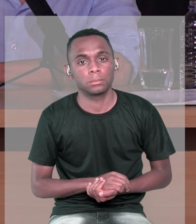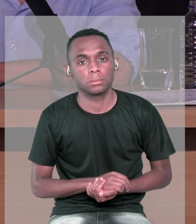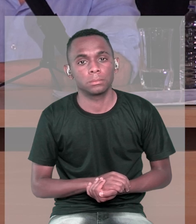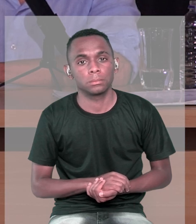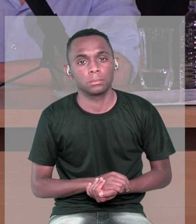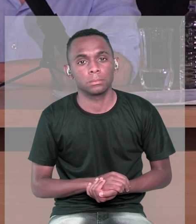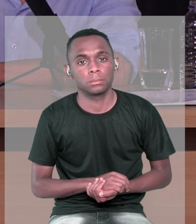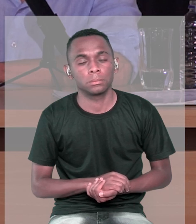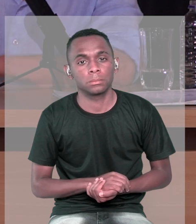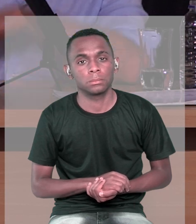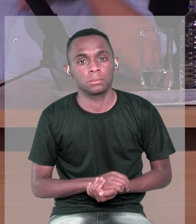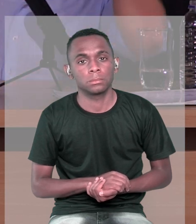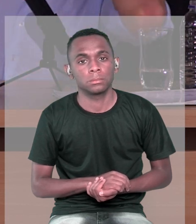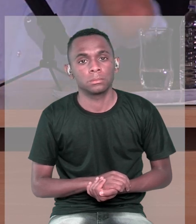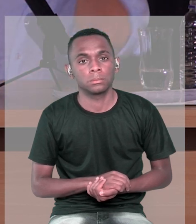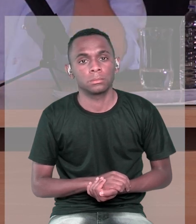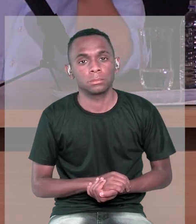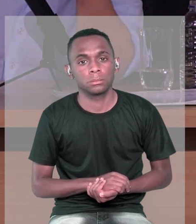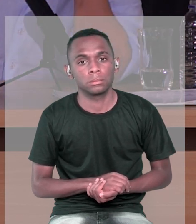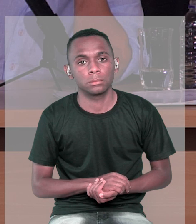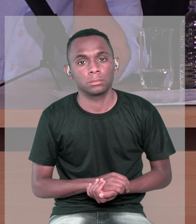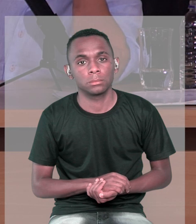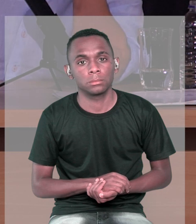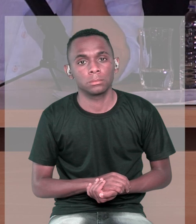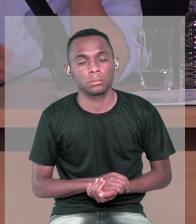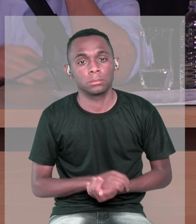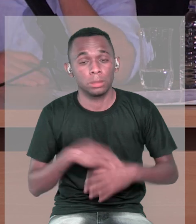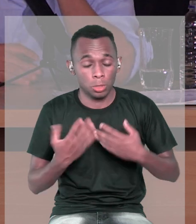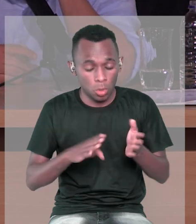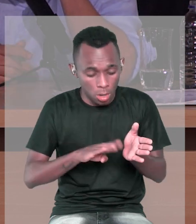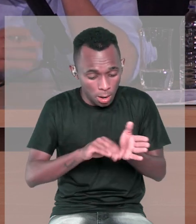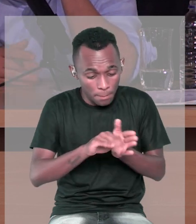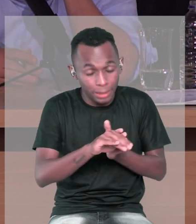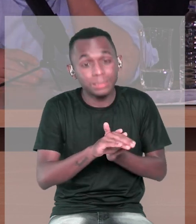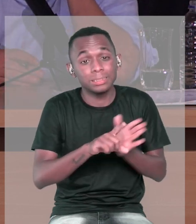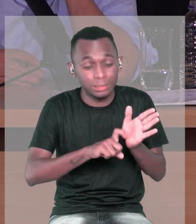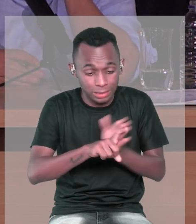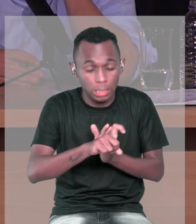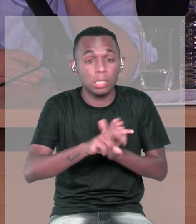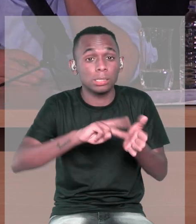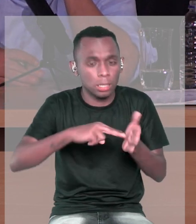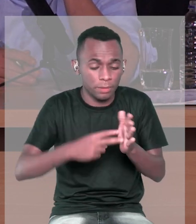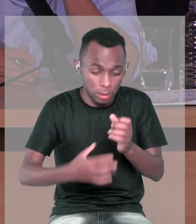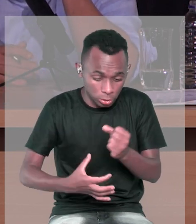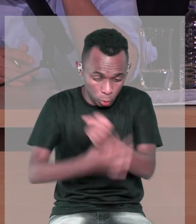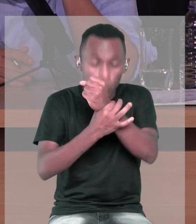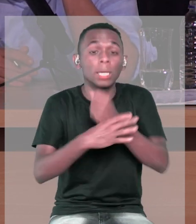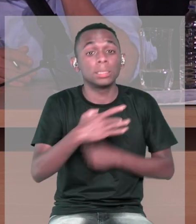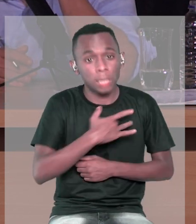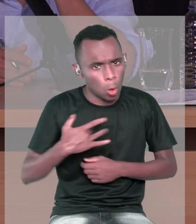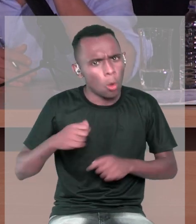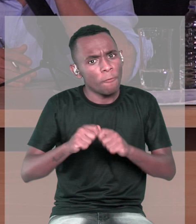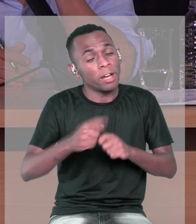bactéries qui nous font vivre et qui assurent notre santé. Essas bactérias asseguram a nossa saúde, elas nos